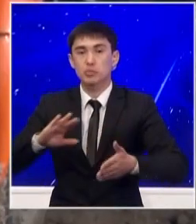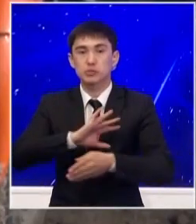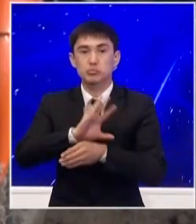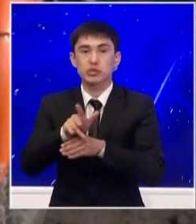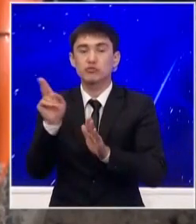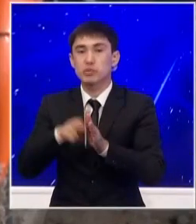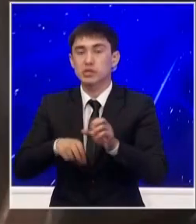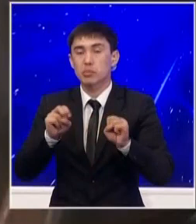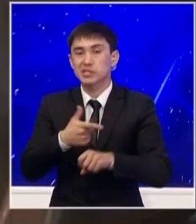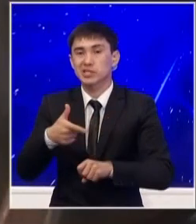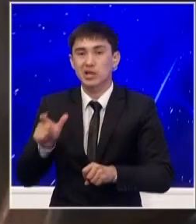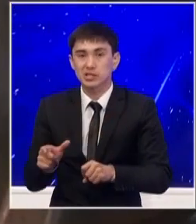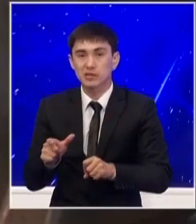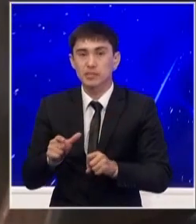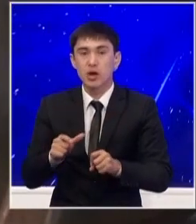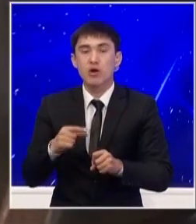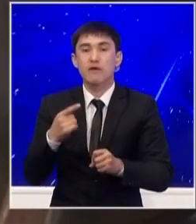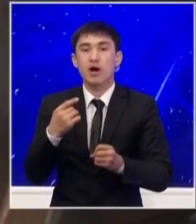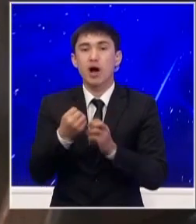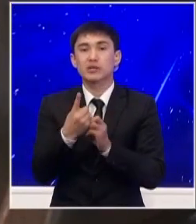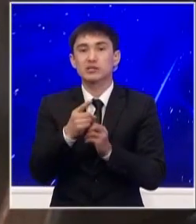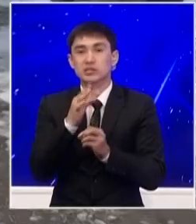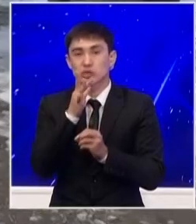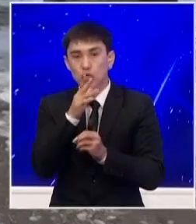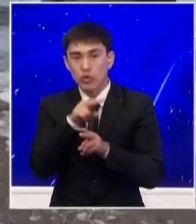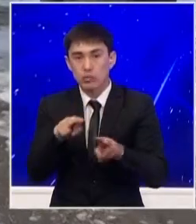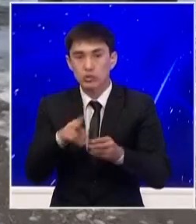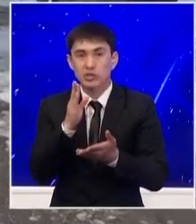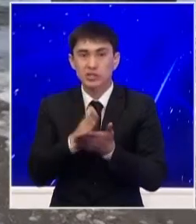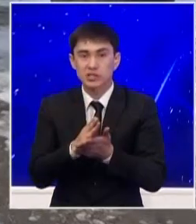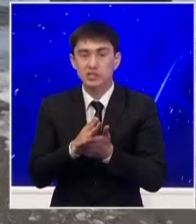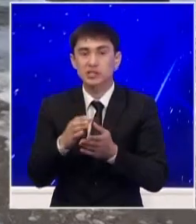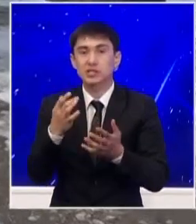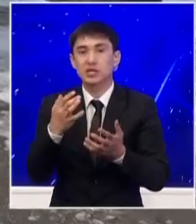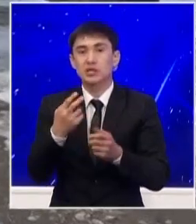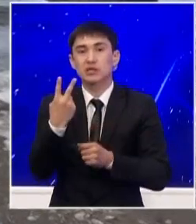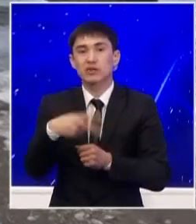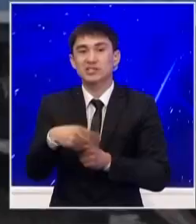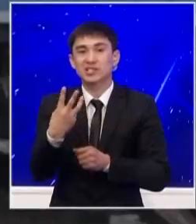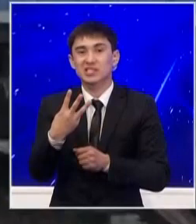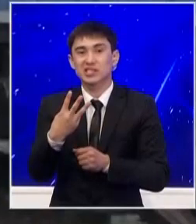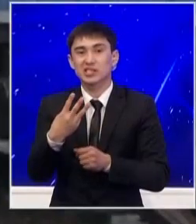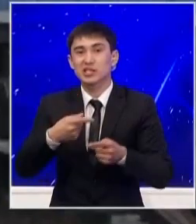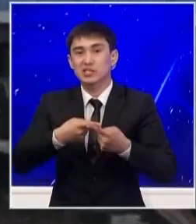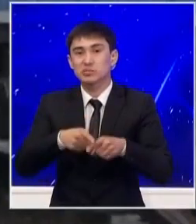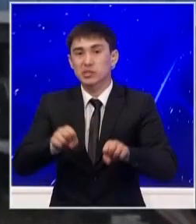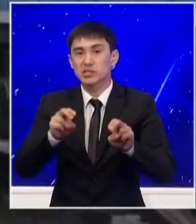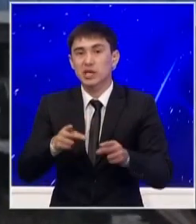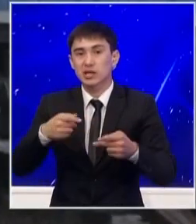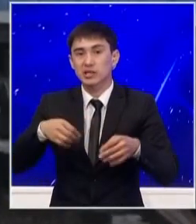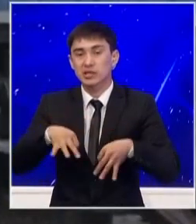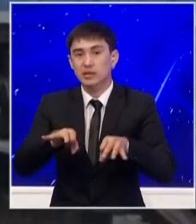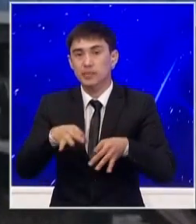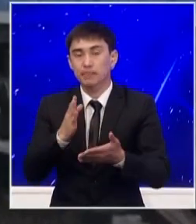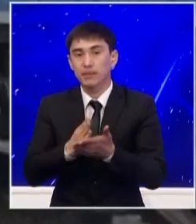обеспечивающих безопасность граждан. В их числе 11 сезонных наблюдателей. Также в филиале насчитывается 23 единицы спецтехники. Кроме